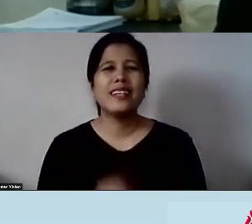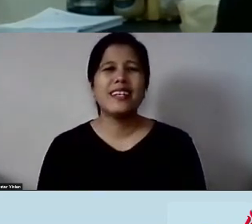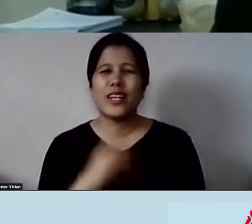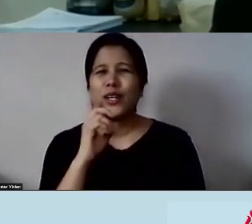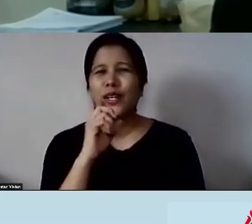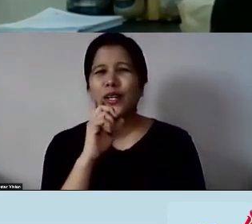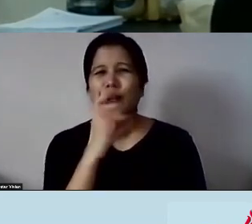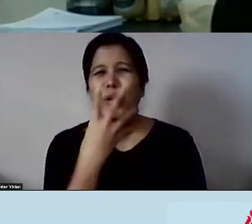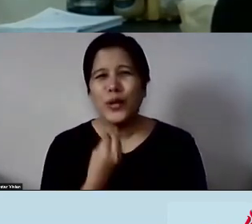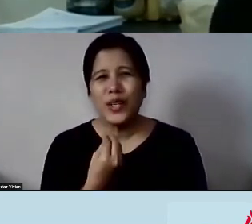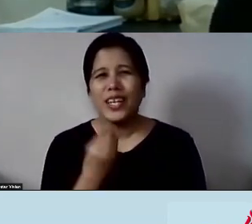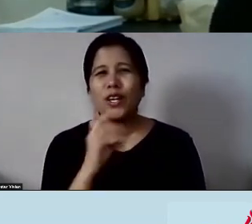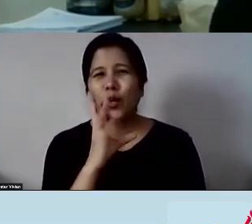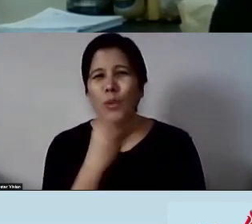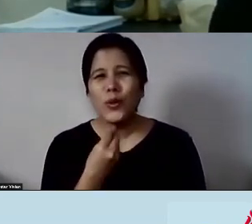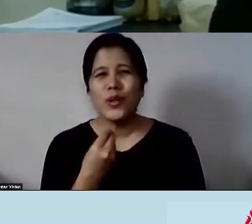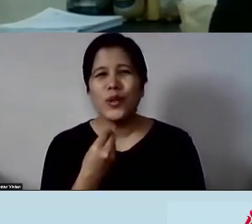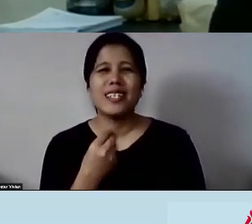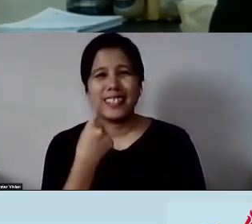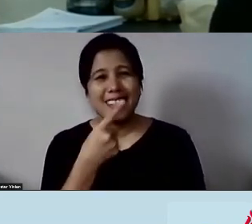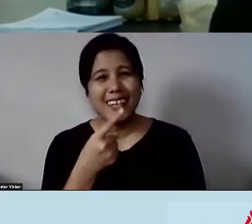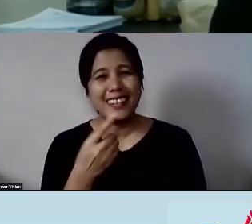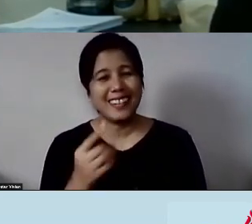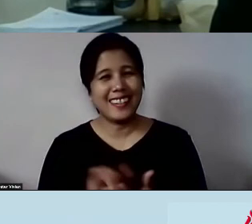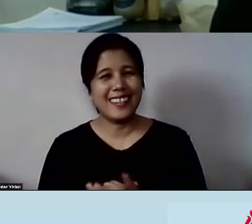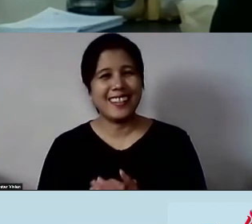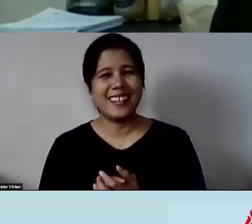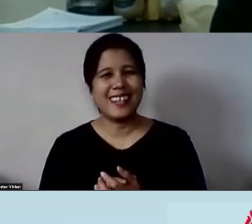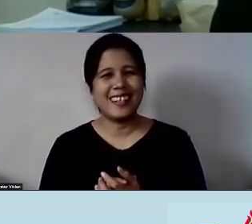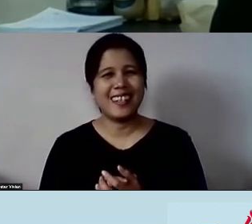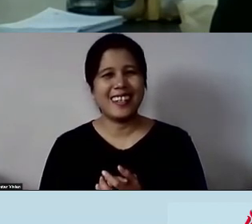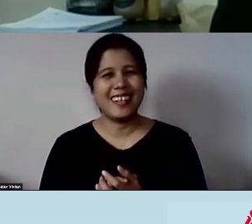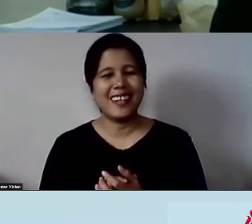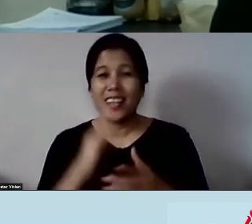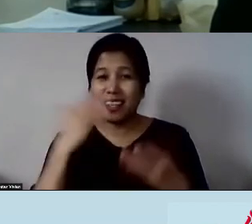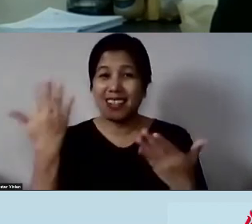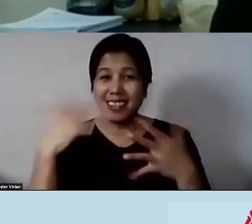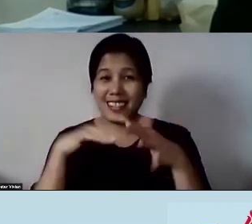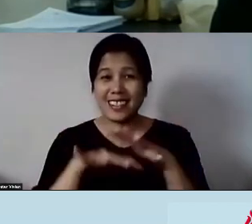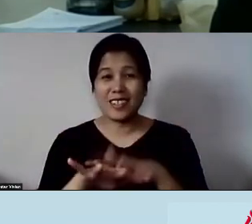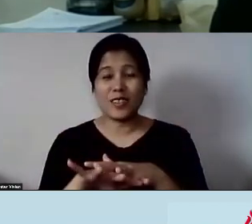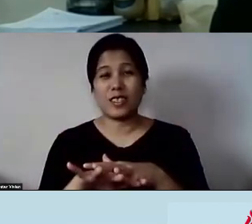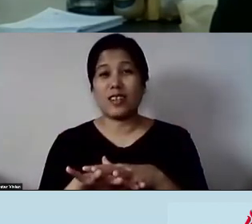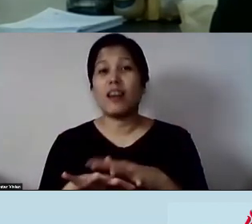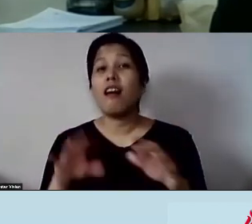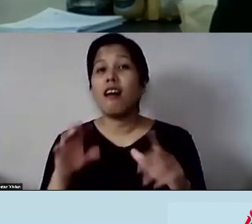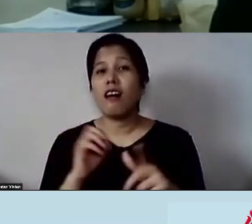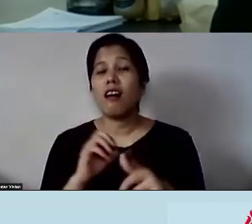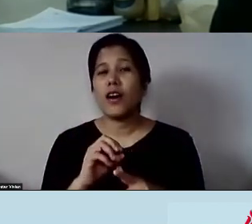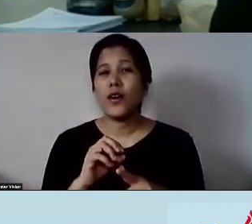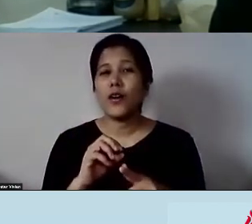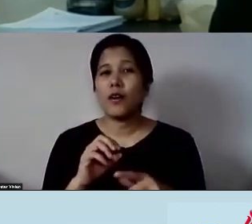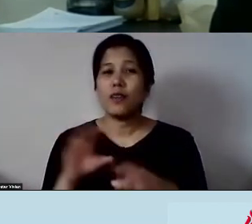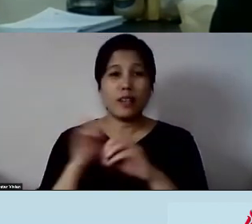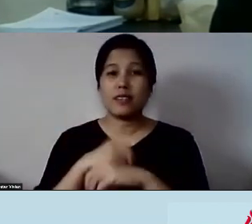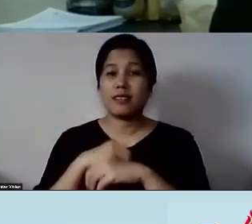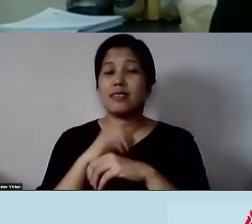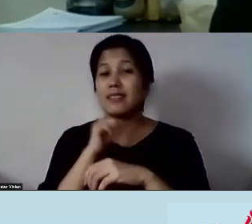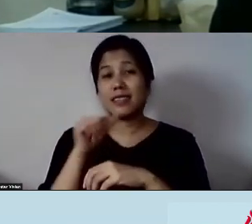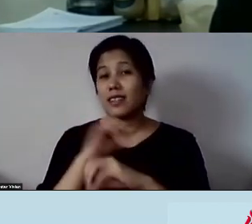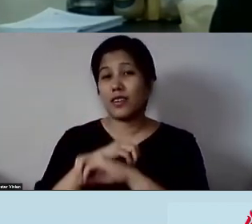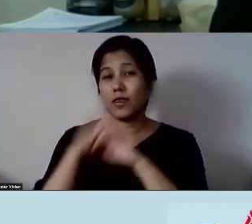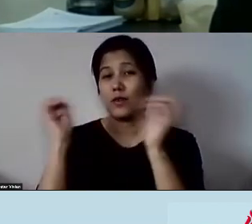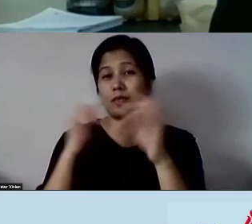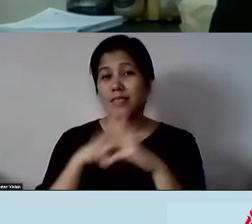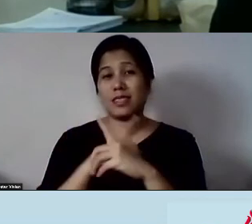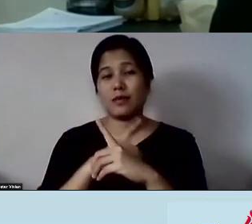I disagree also as a person with ADHD. Like, you guys have been inclusive of the non-apparent, kumbaga nga, no? Uh-oh. That has been my experience,